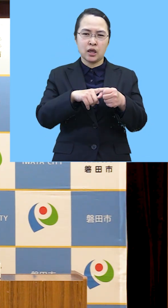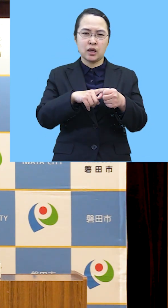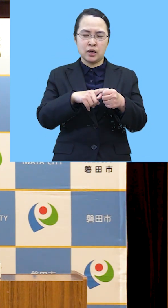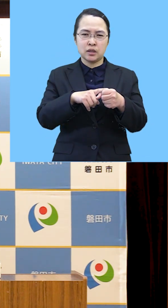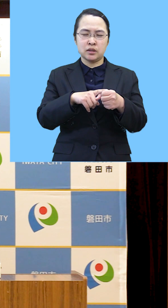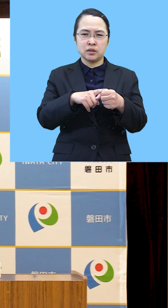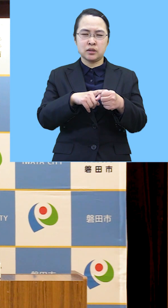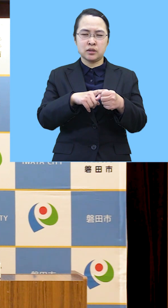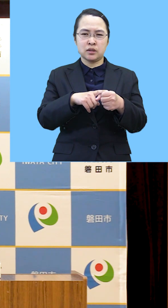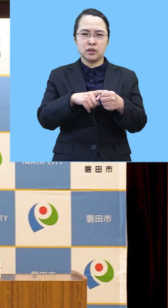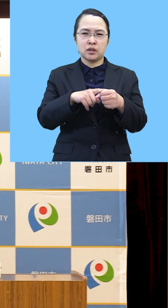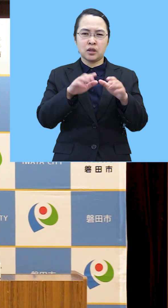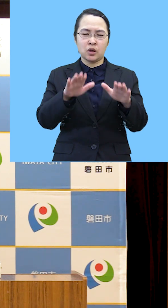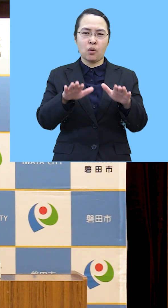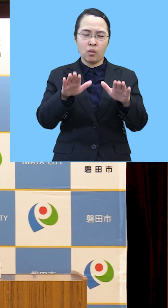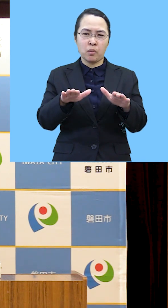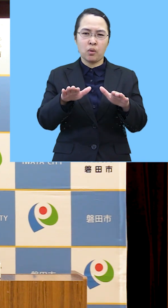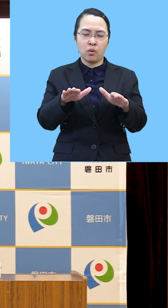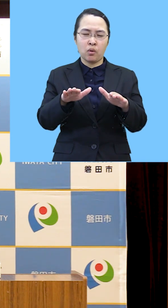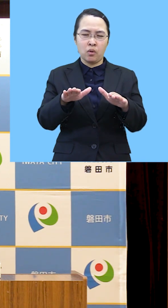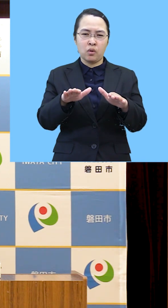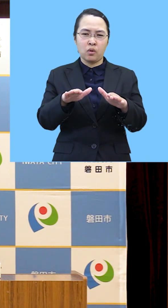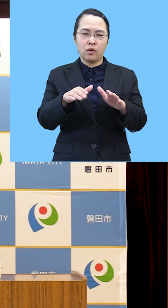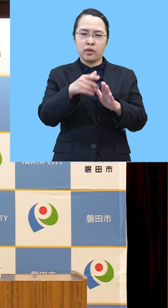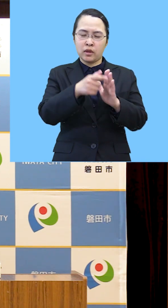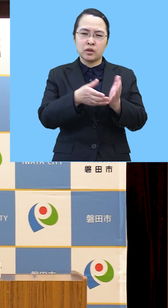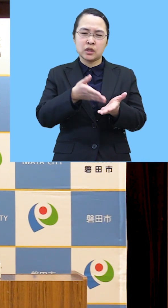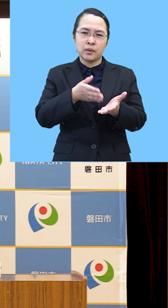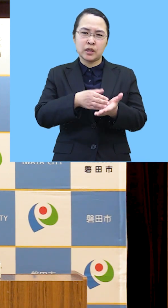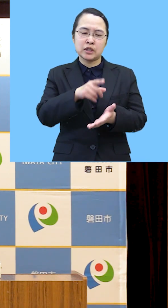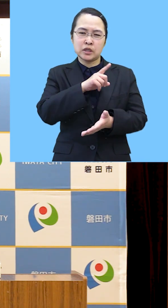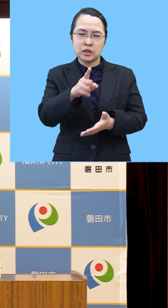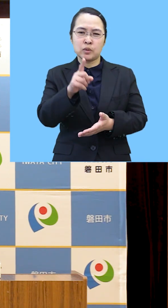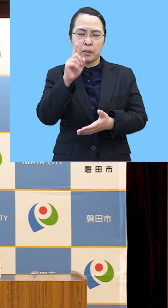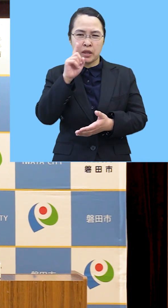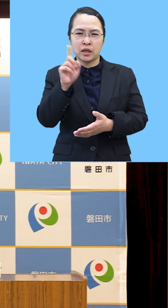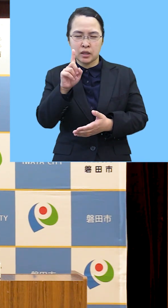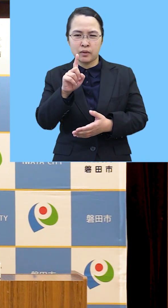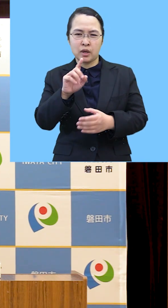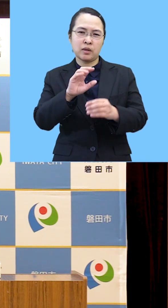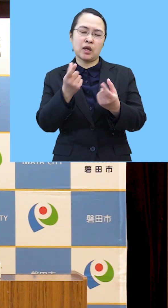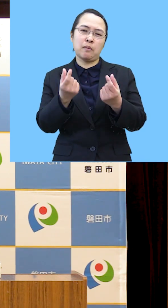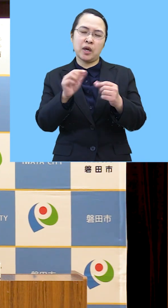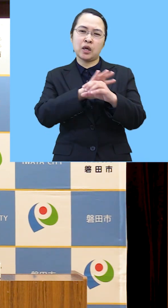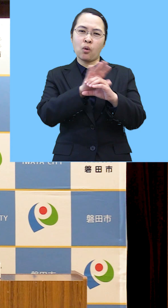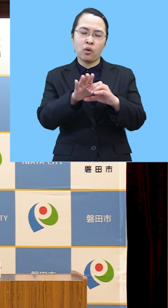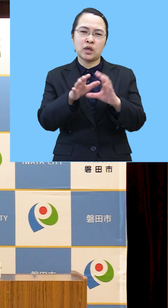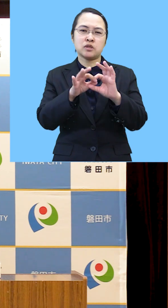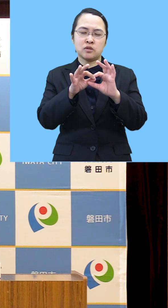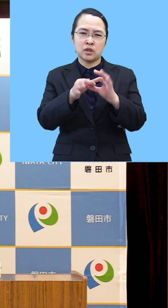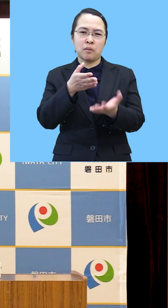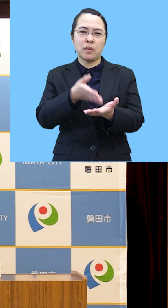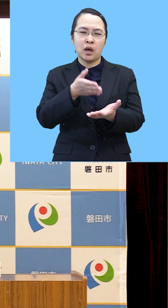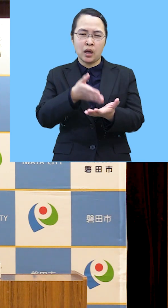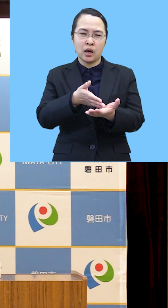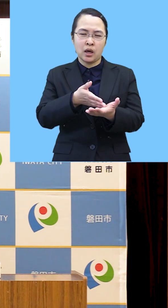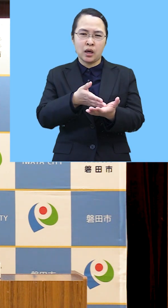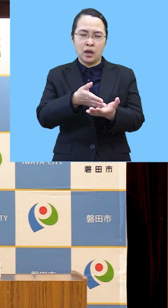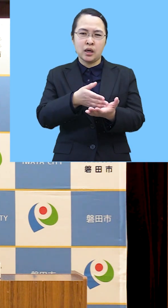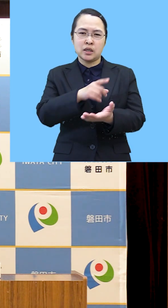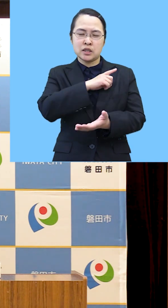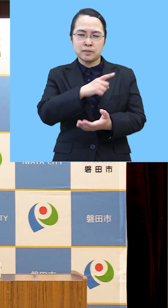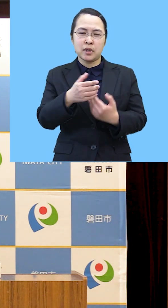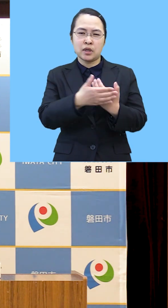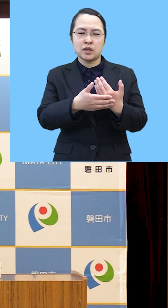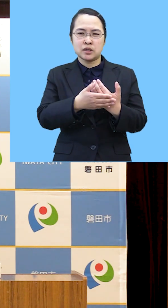ね、今日の話題の一発目は何にしようかなと思いますか。やっぱりコロナの話が一番かなと思ってます。ちょっと暗い話